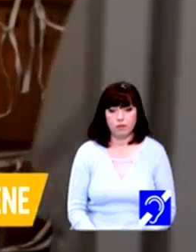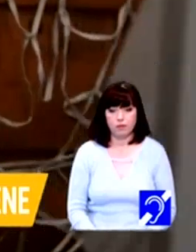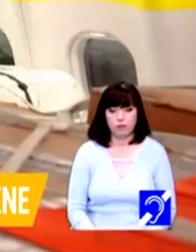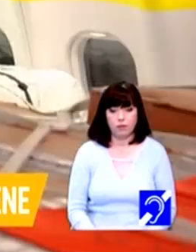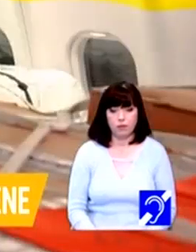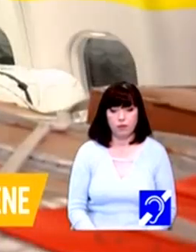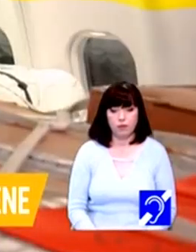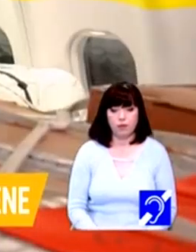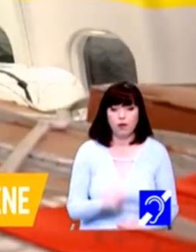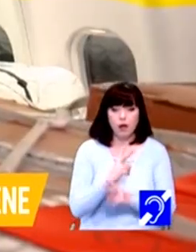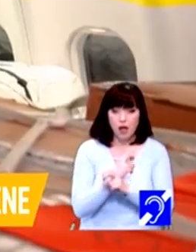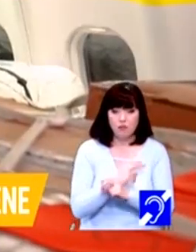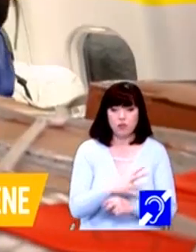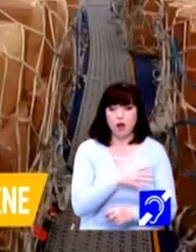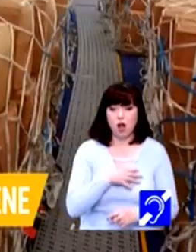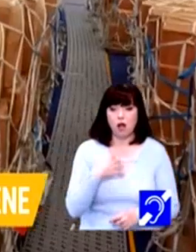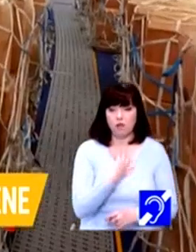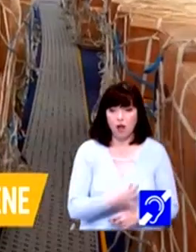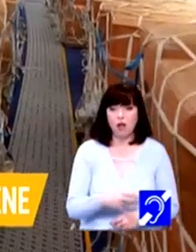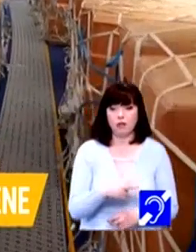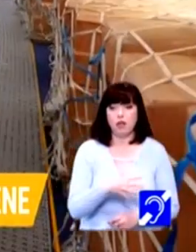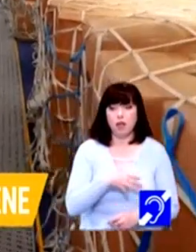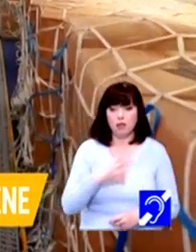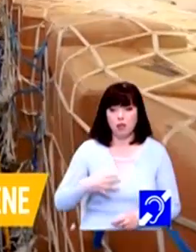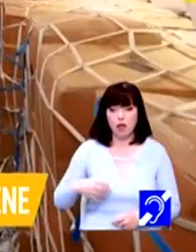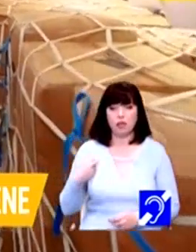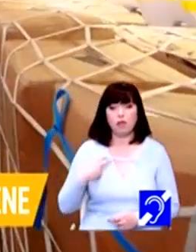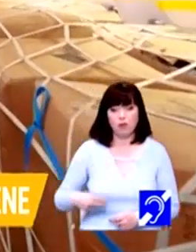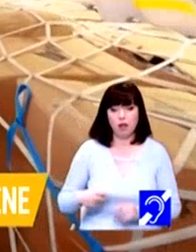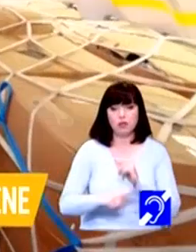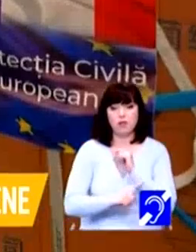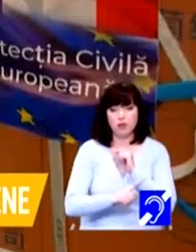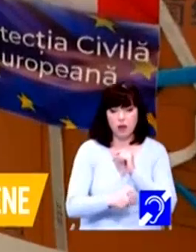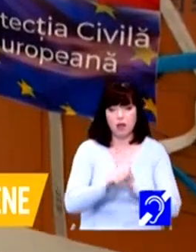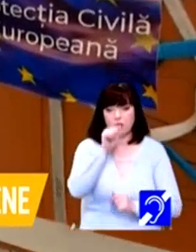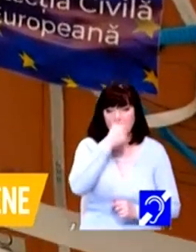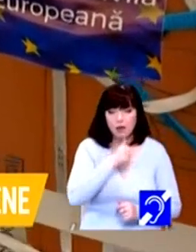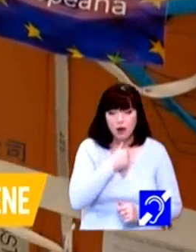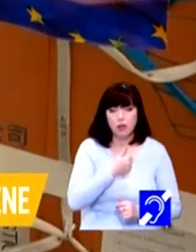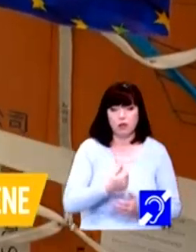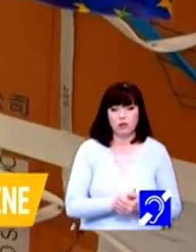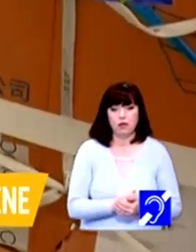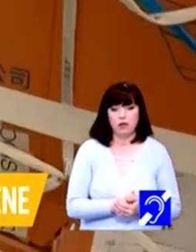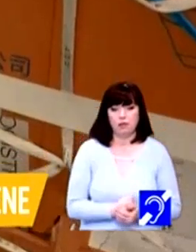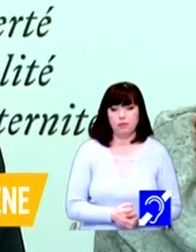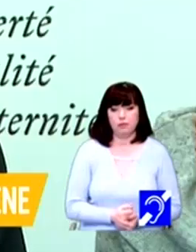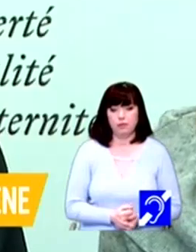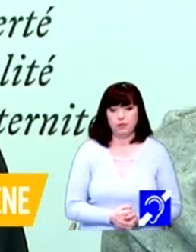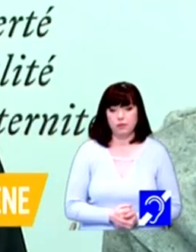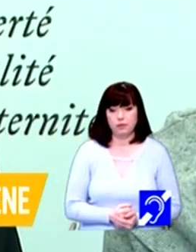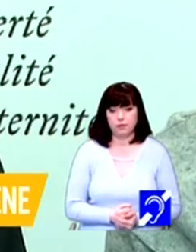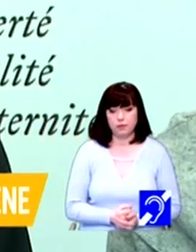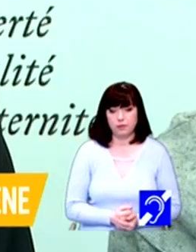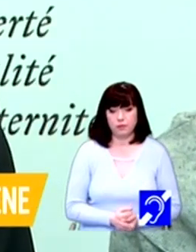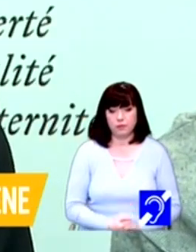Austria, Croatia, Denmark, France, Finland, Greece, the Netherlands and Sweden. To